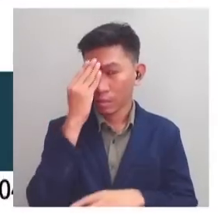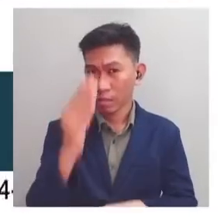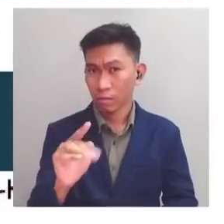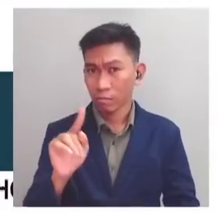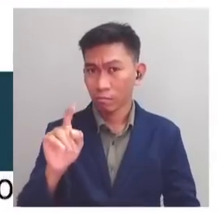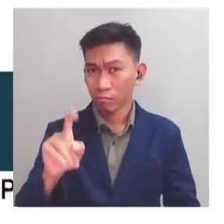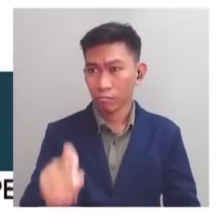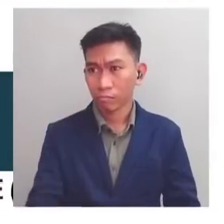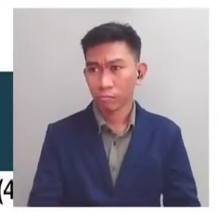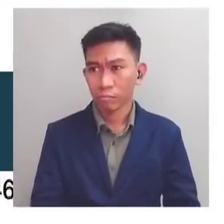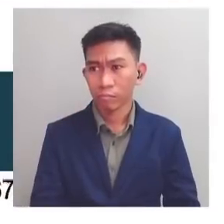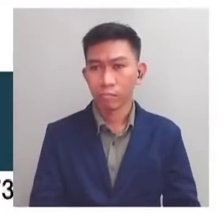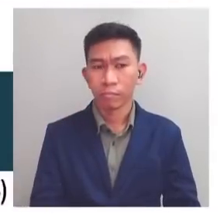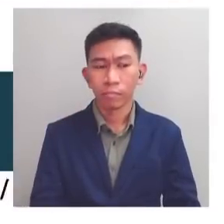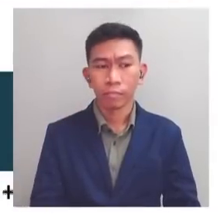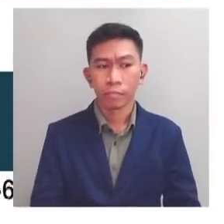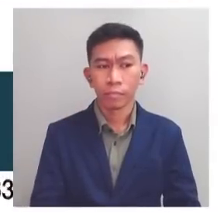Bulacan?